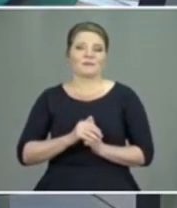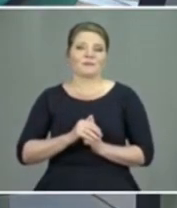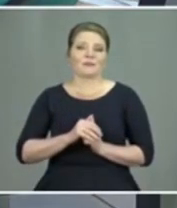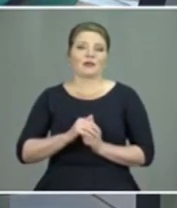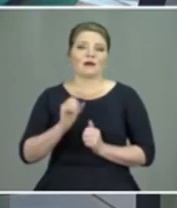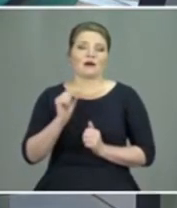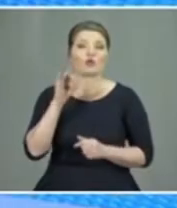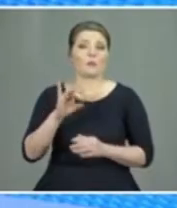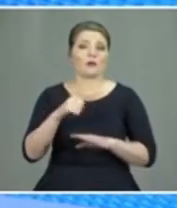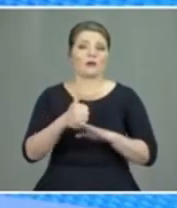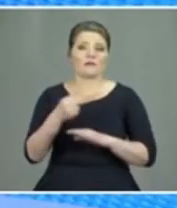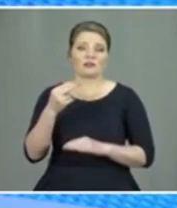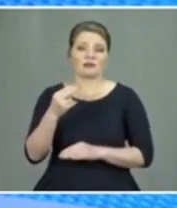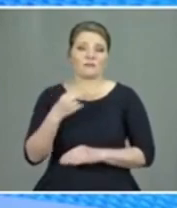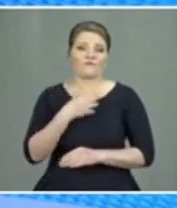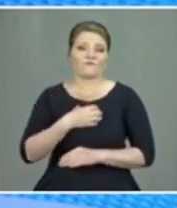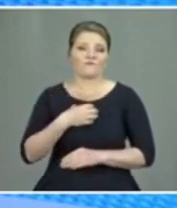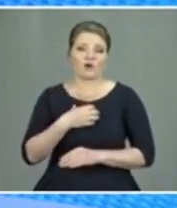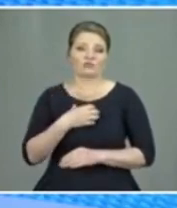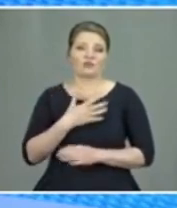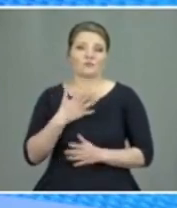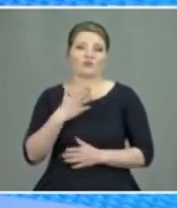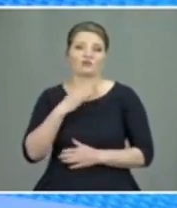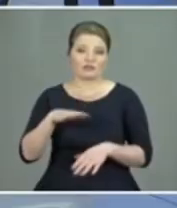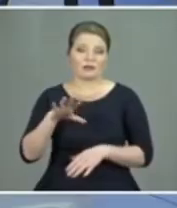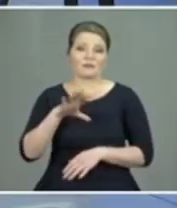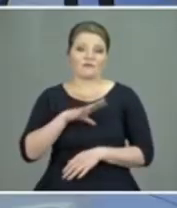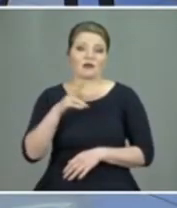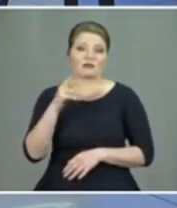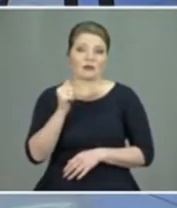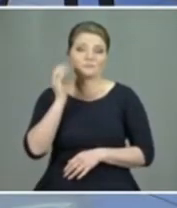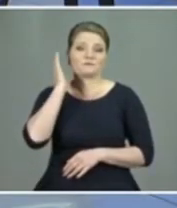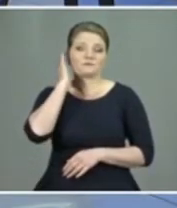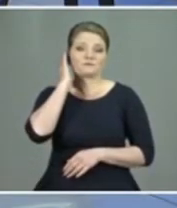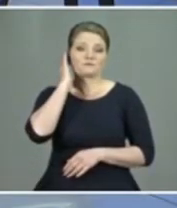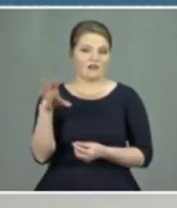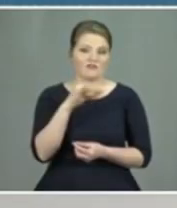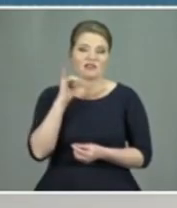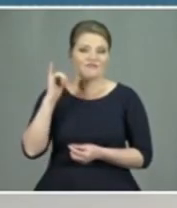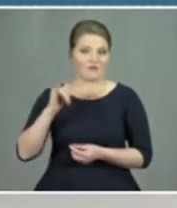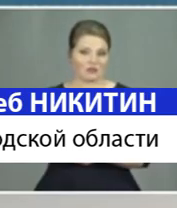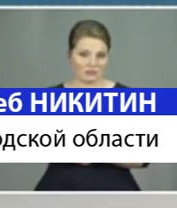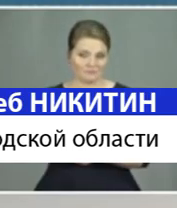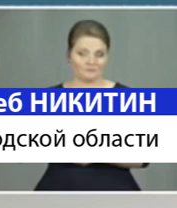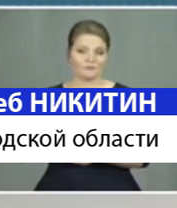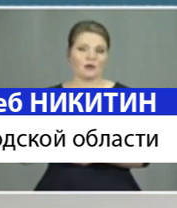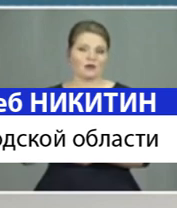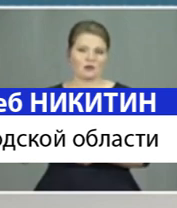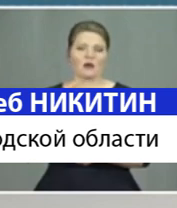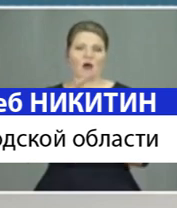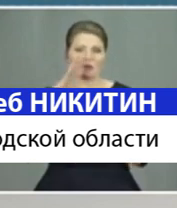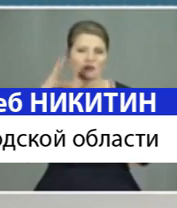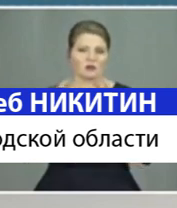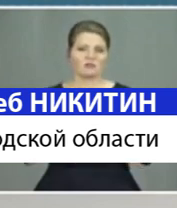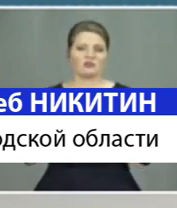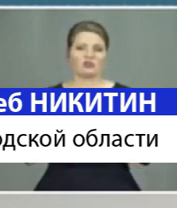Глеб Никитин не смог ответить на все обращения, но особо подчеркнул, ни одно не останется без ответа. Я анализировал